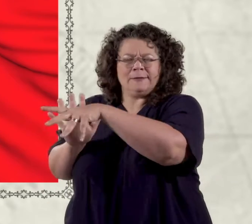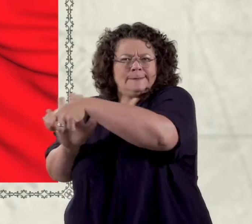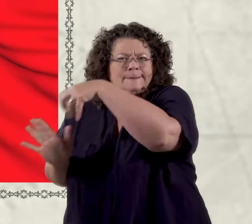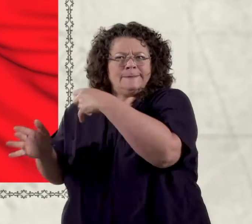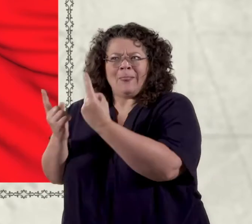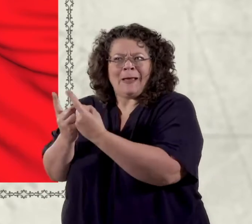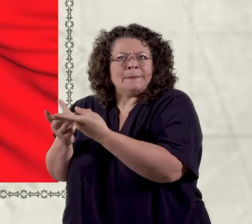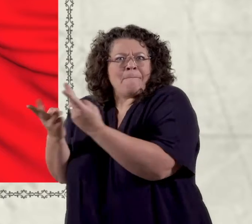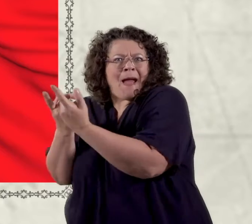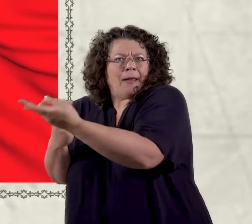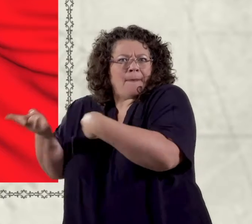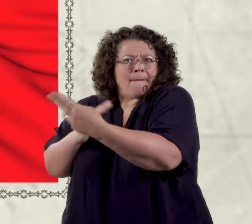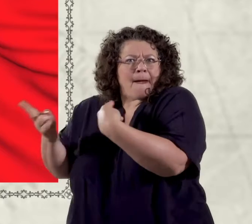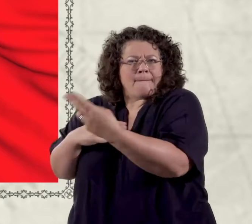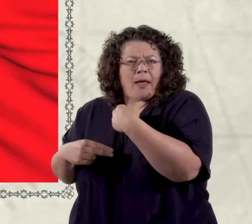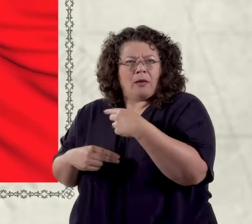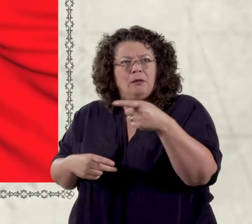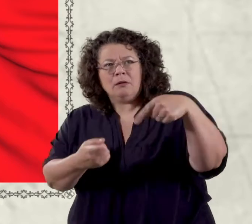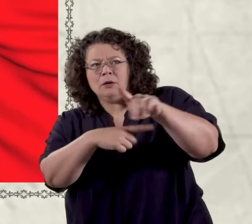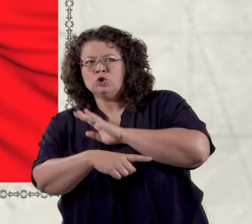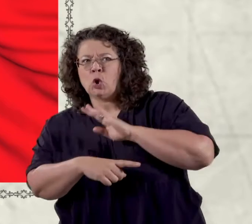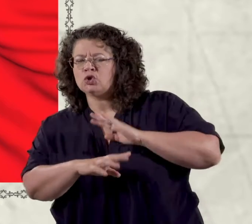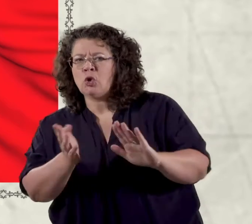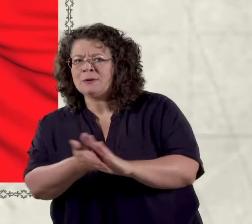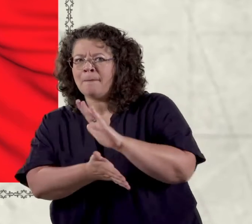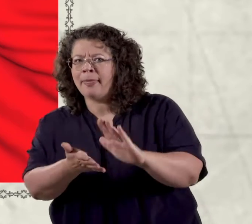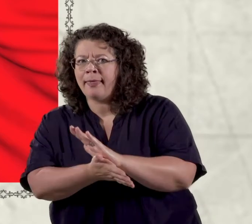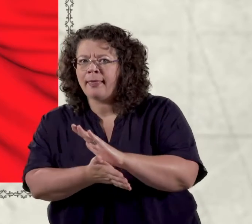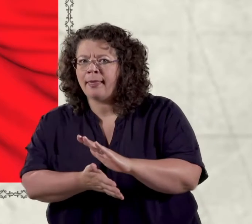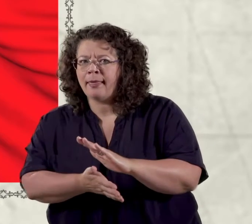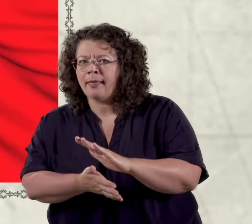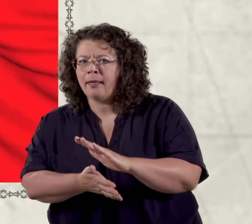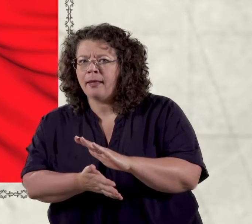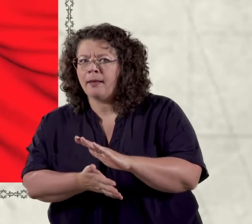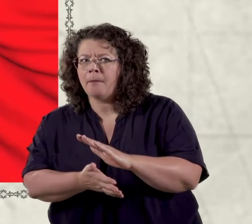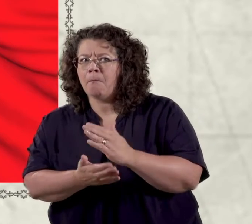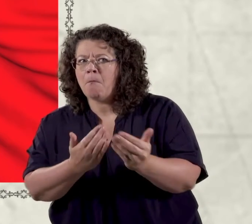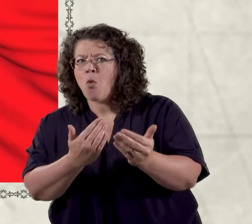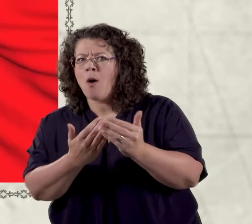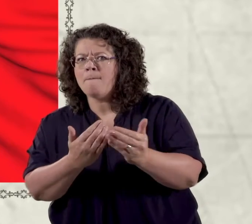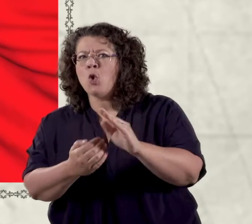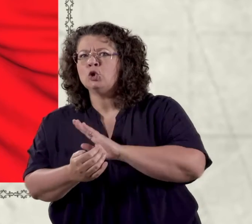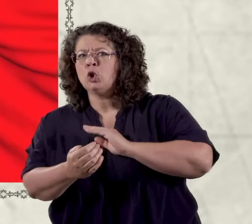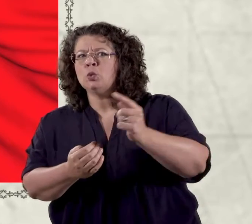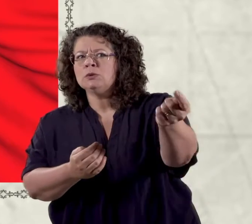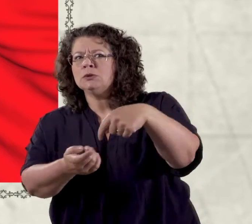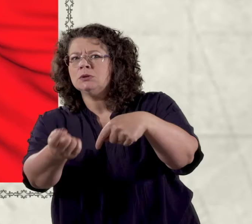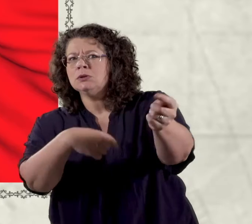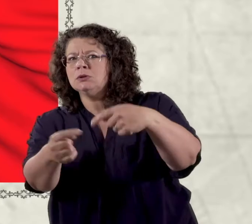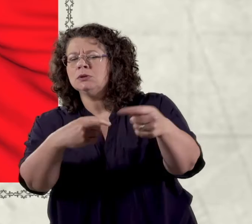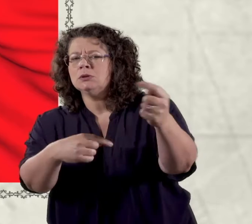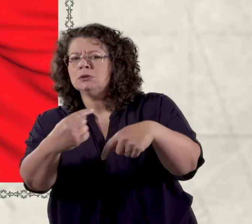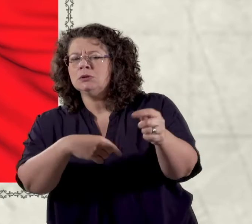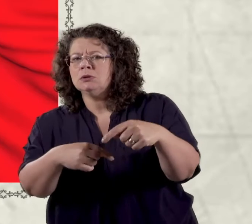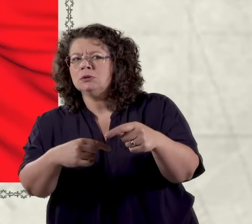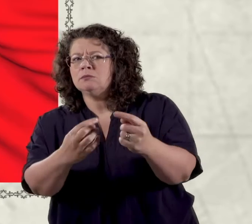ni. Yna'n ara deg, dyma mwy a mwy a mwy o filwyr yn